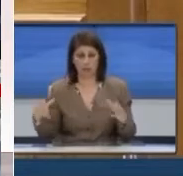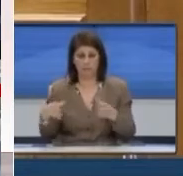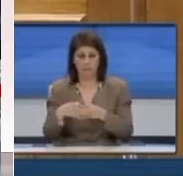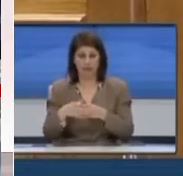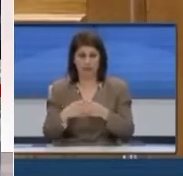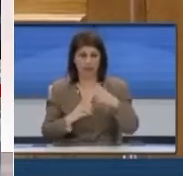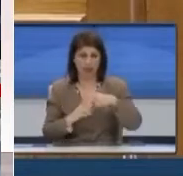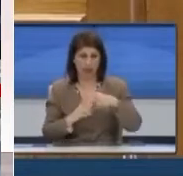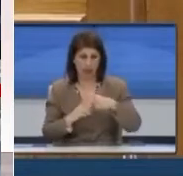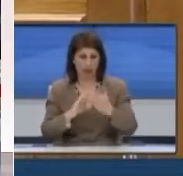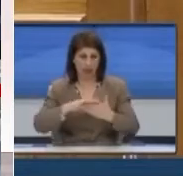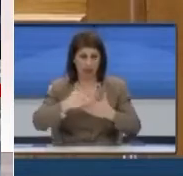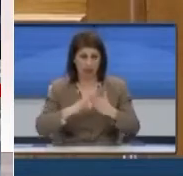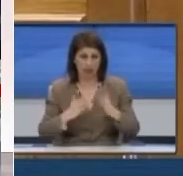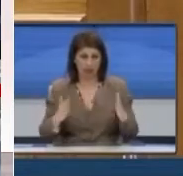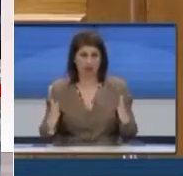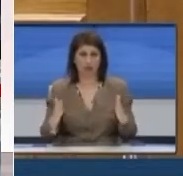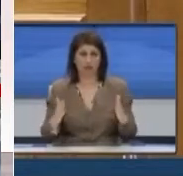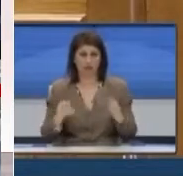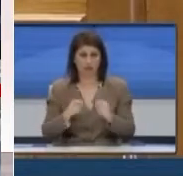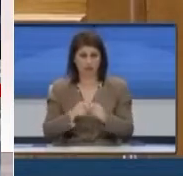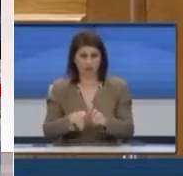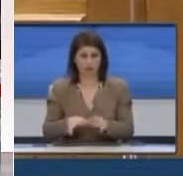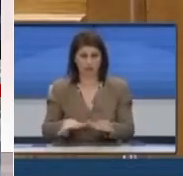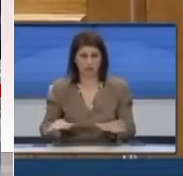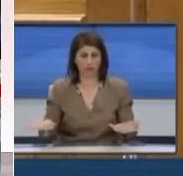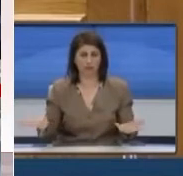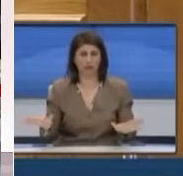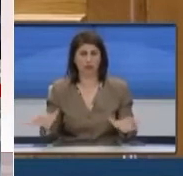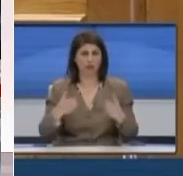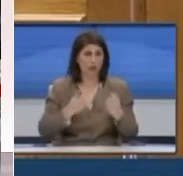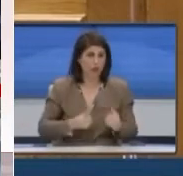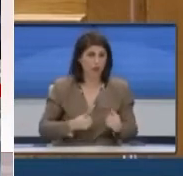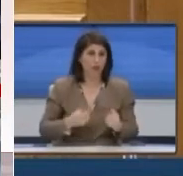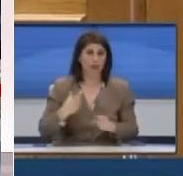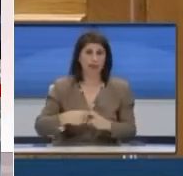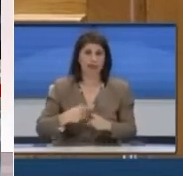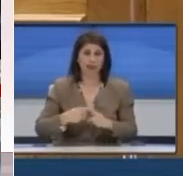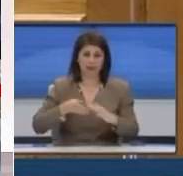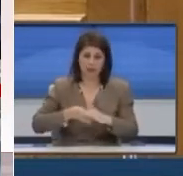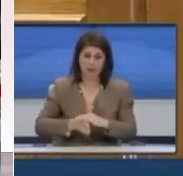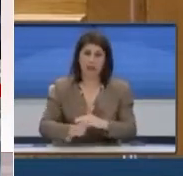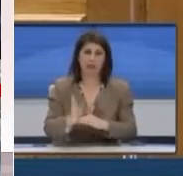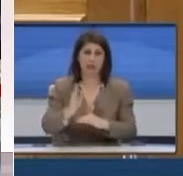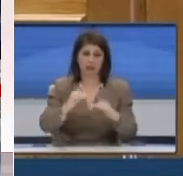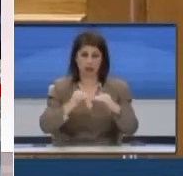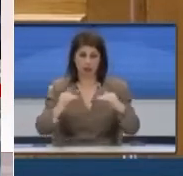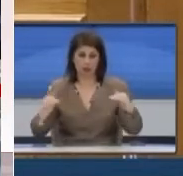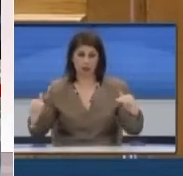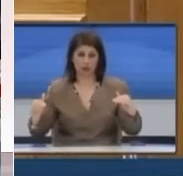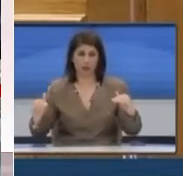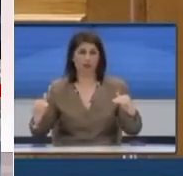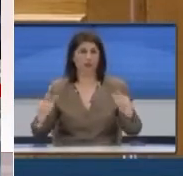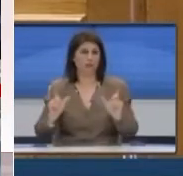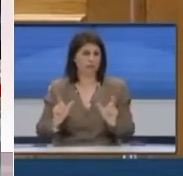ξεφεύγοντας από την χρεοδουλοπαρικία. Ο γραμματέας του Μέρα 25 επέριψε ευθύνες στην κυβέρνηση για την απέχθειά της για οτιδήποτε είναι